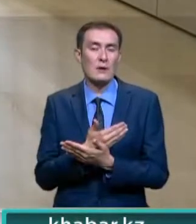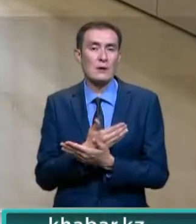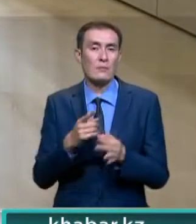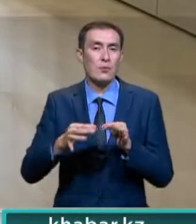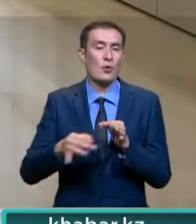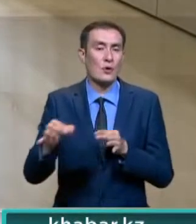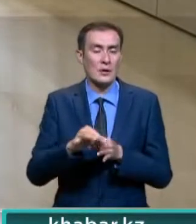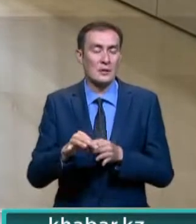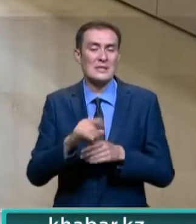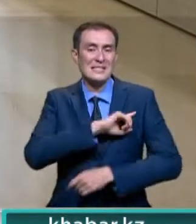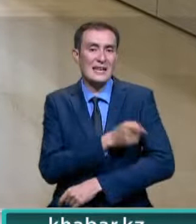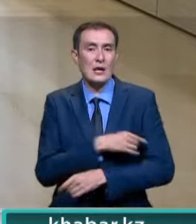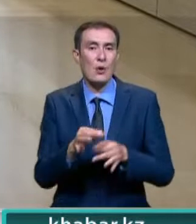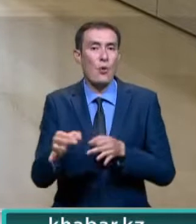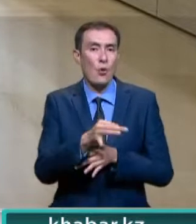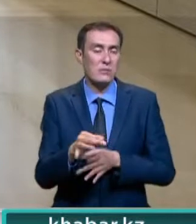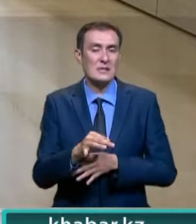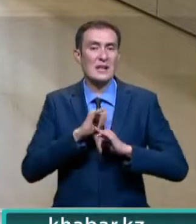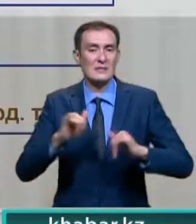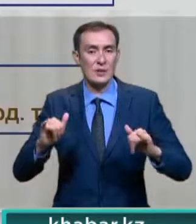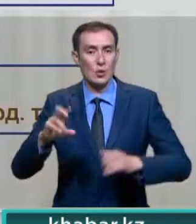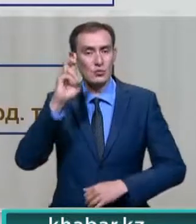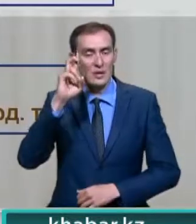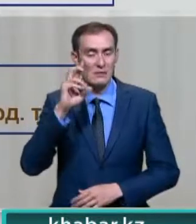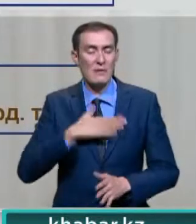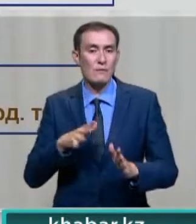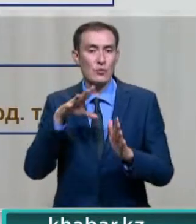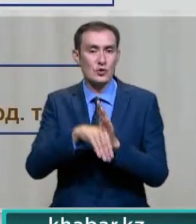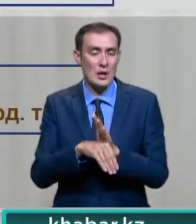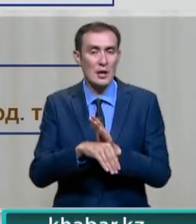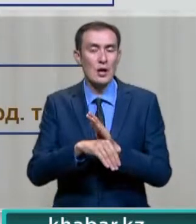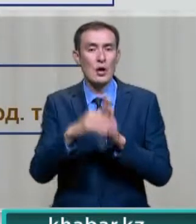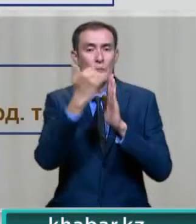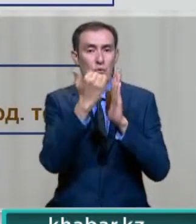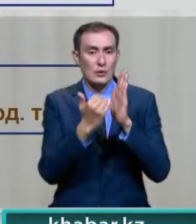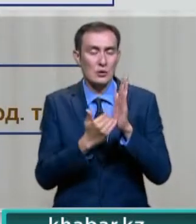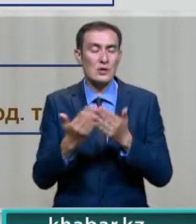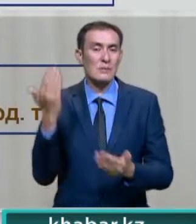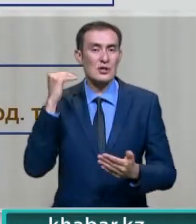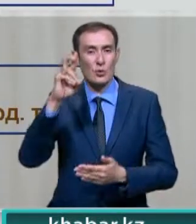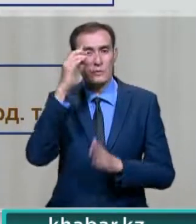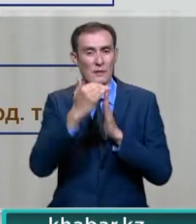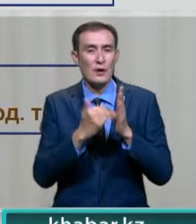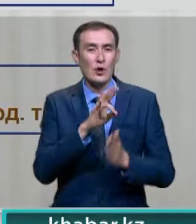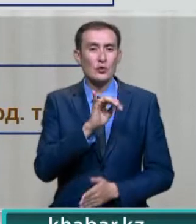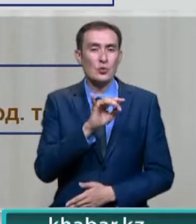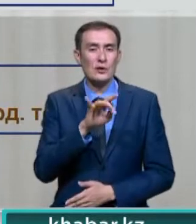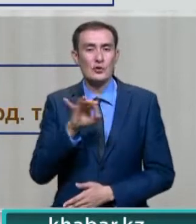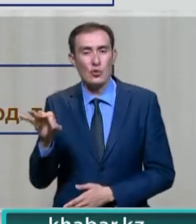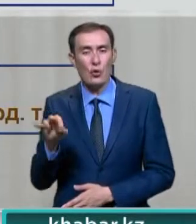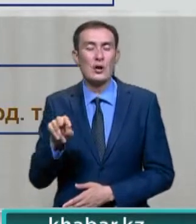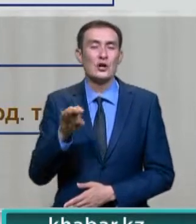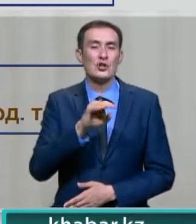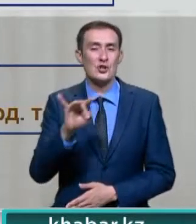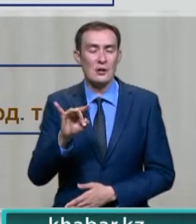драйвер развития страны», где мы включили пункты вот прежних государственных программ «Нурлыжол», «Нурлыжи» и «Развитие